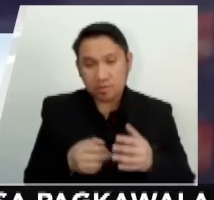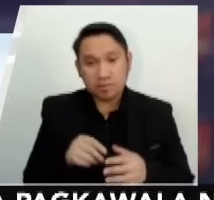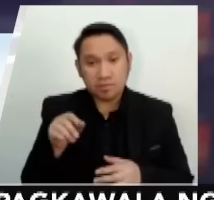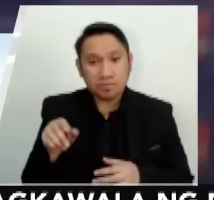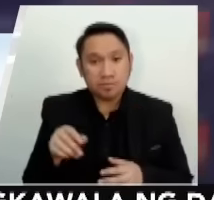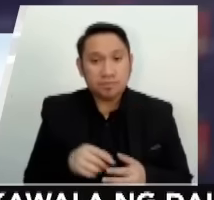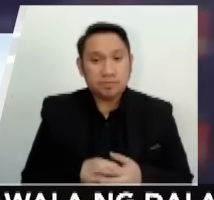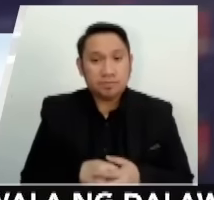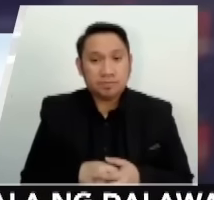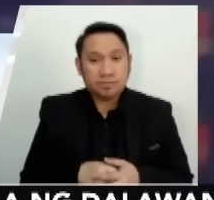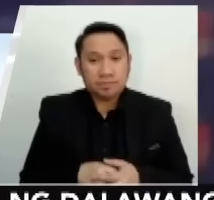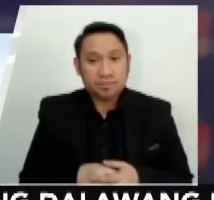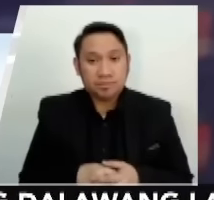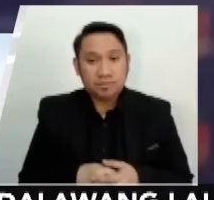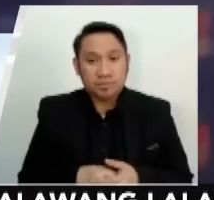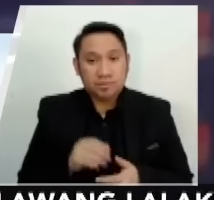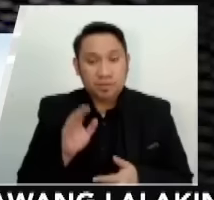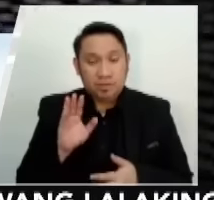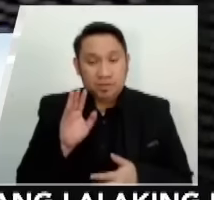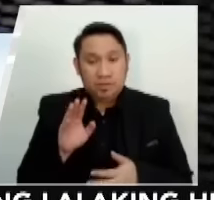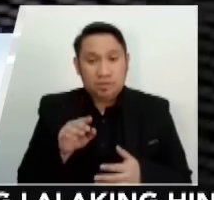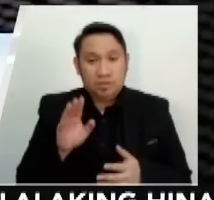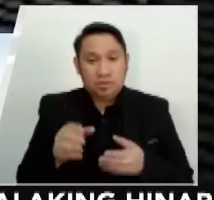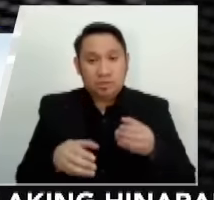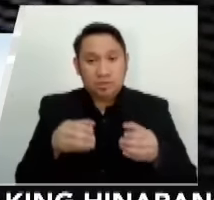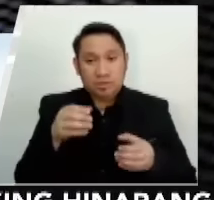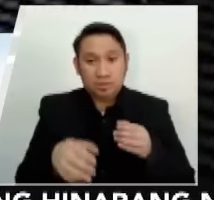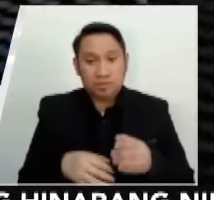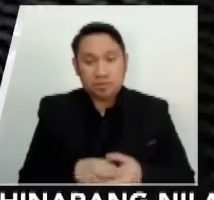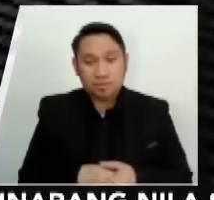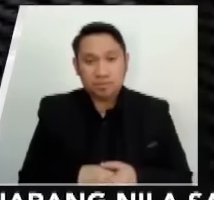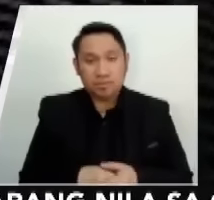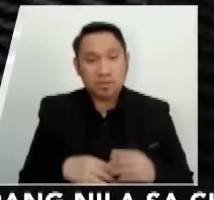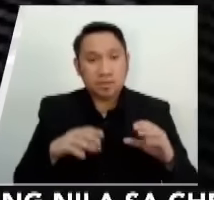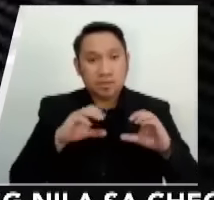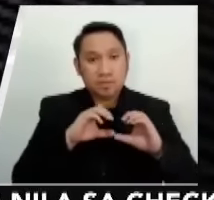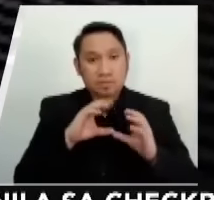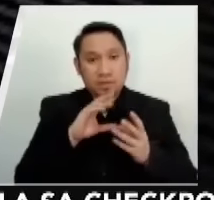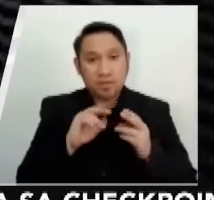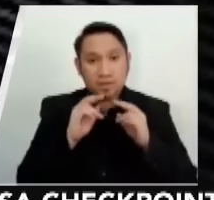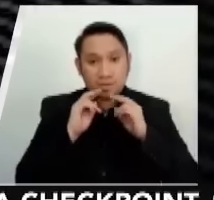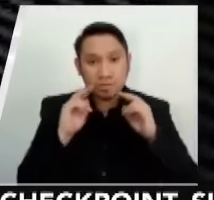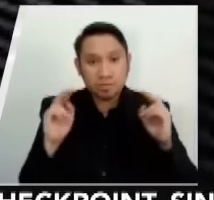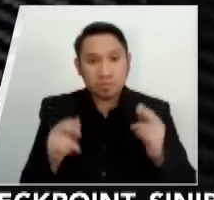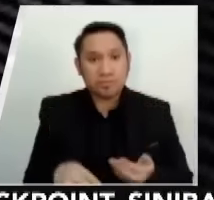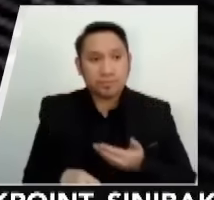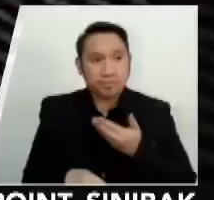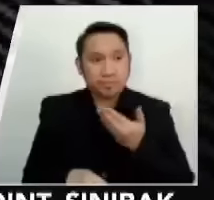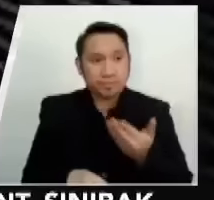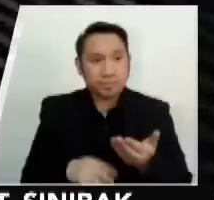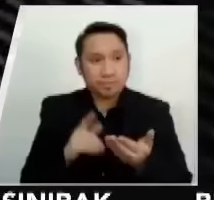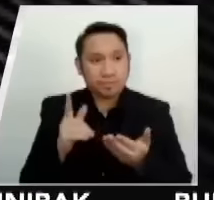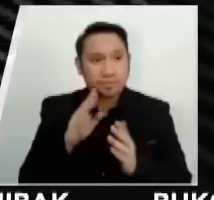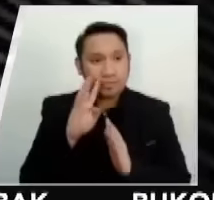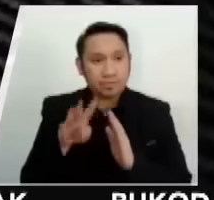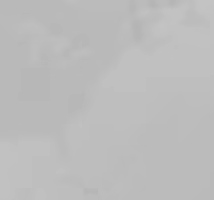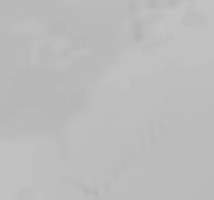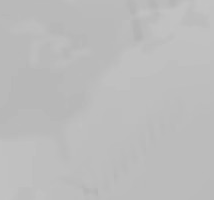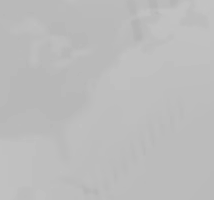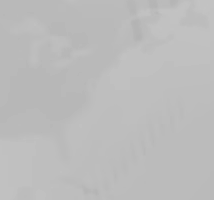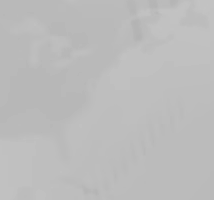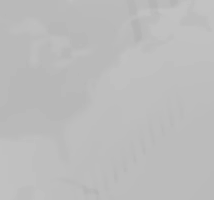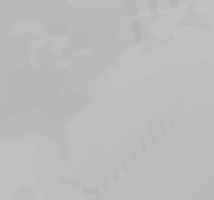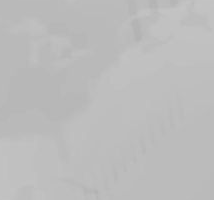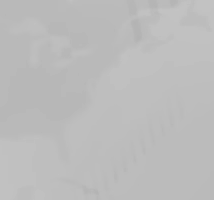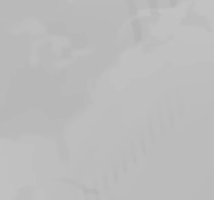office yung murder case against sa kanila. Para sa GMA Integrated News, Mav Gonzalez, nakatutok, 24 oras.